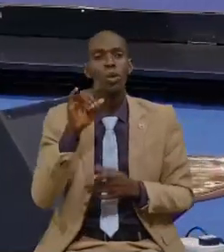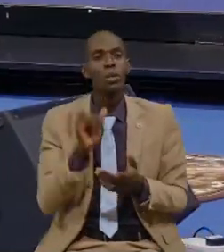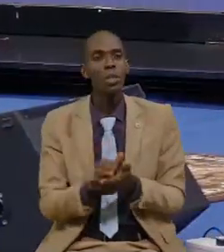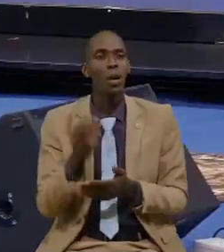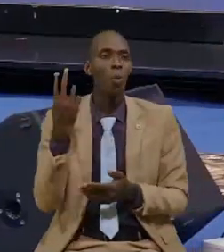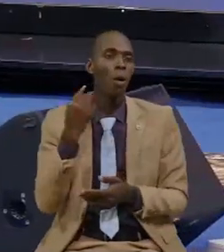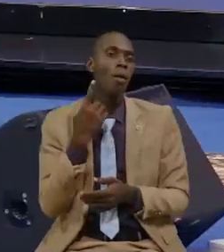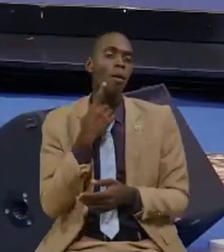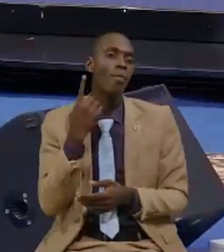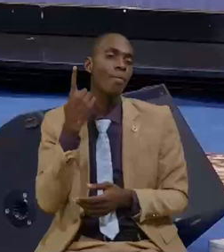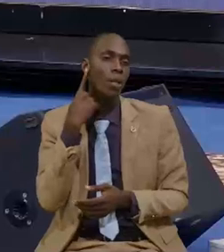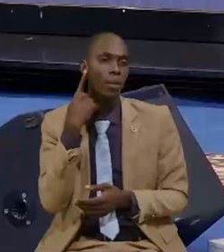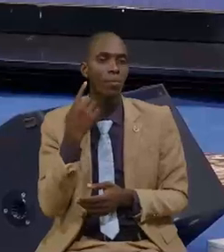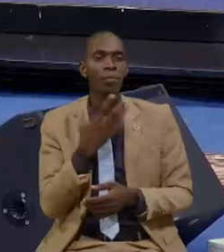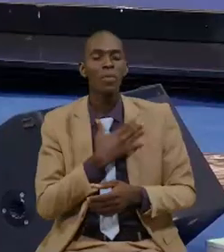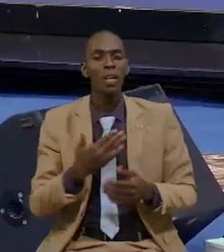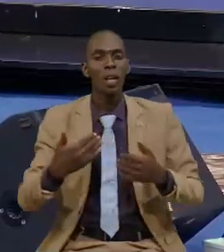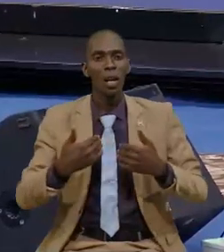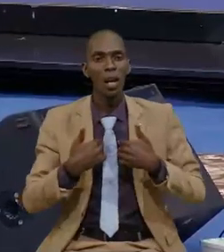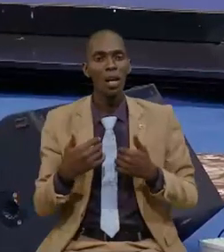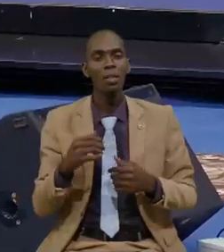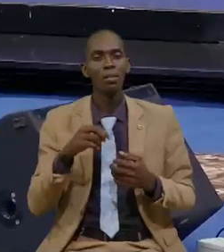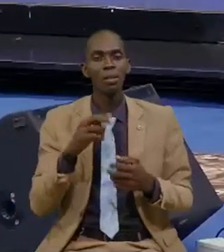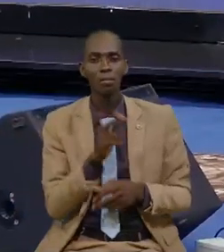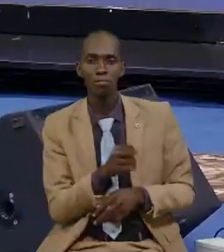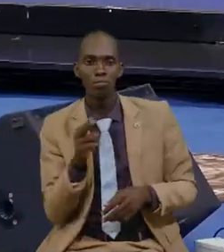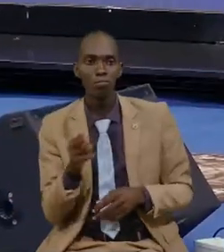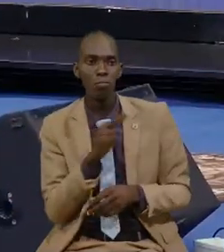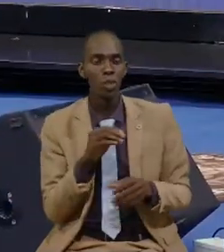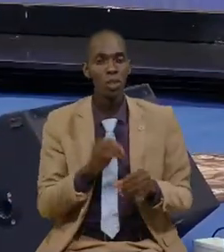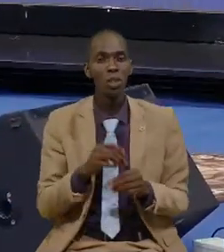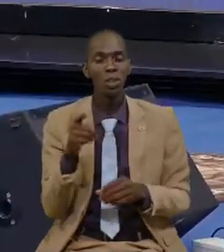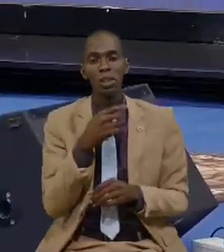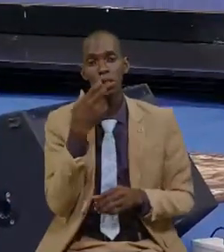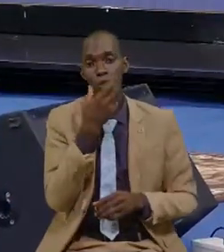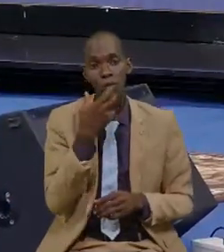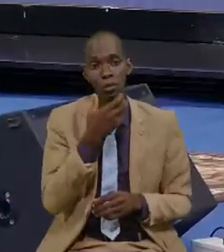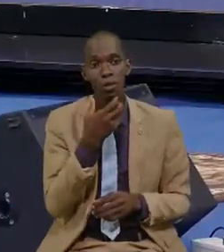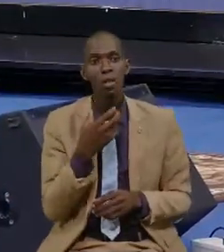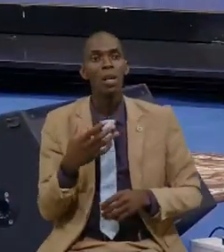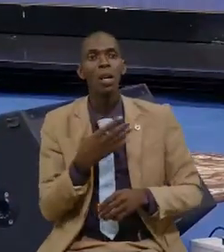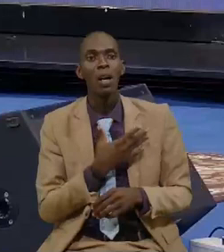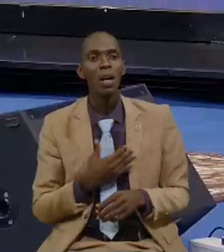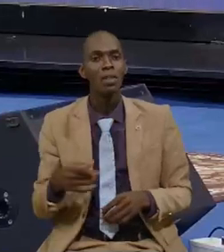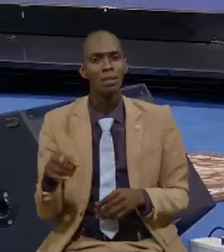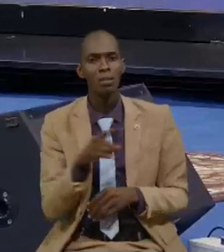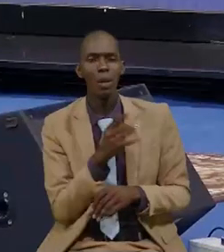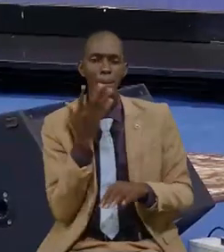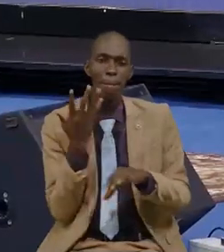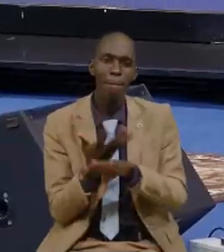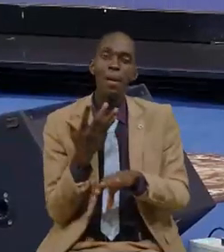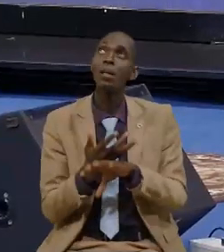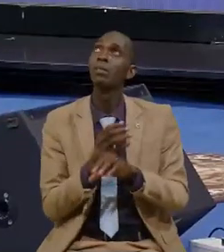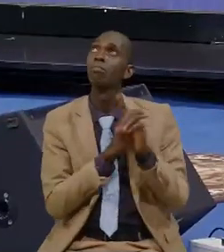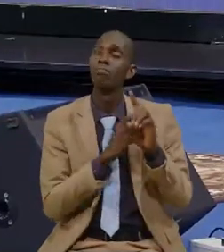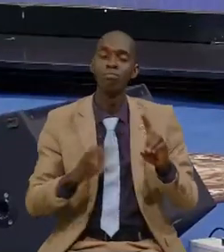lui amena un sourd qui avait de la difficulté à parler. Et on le